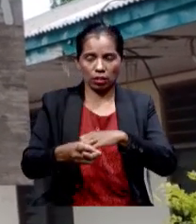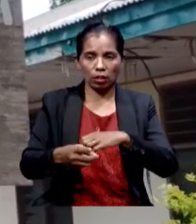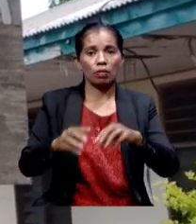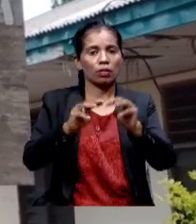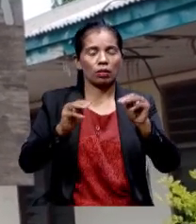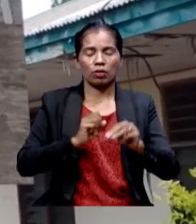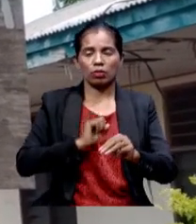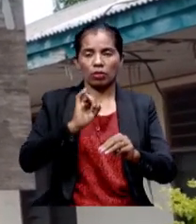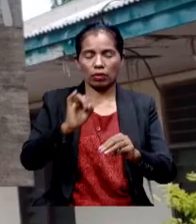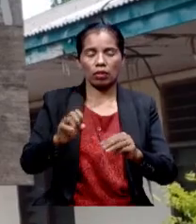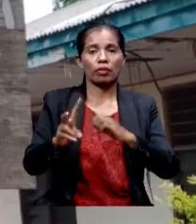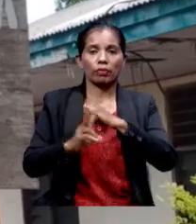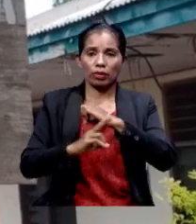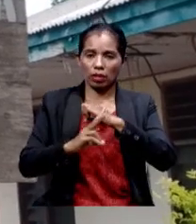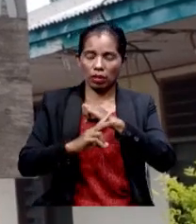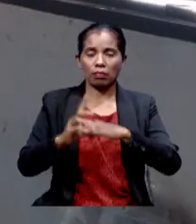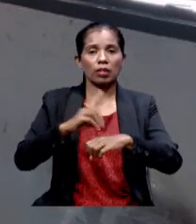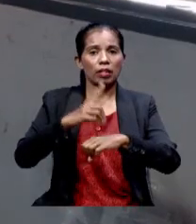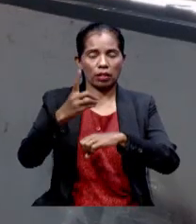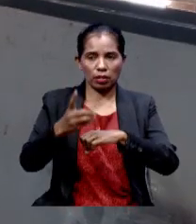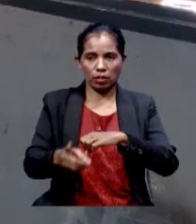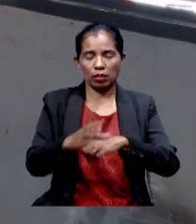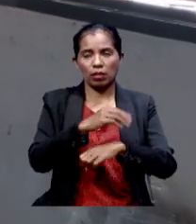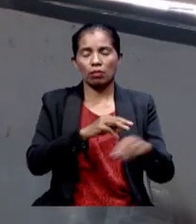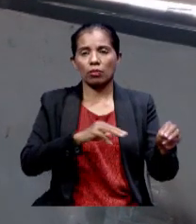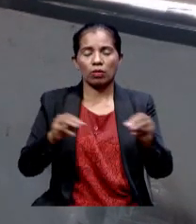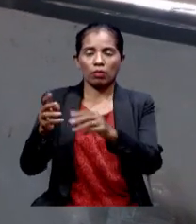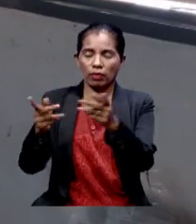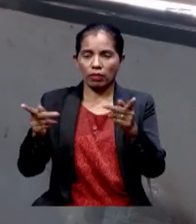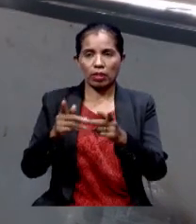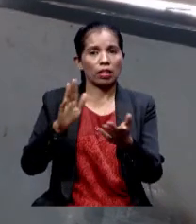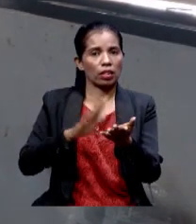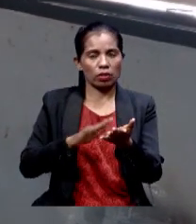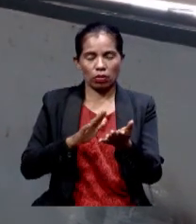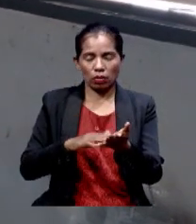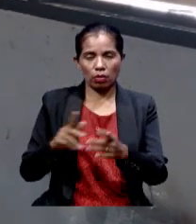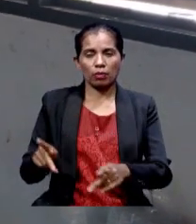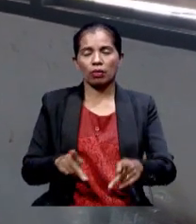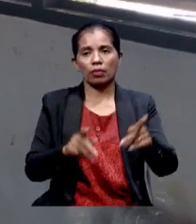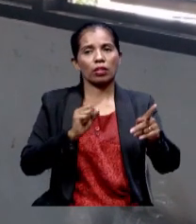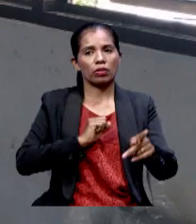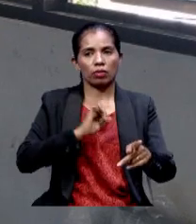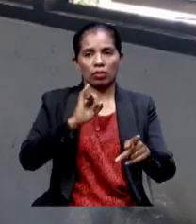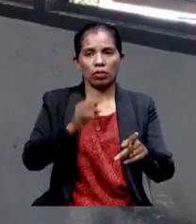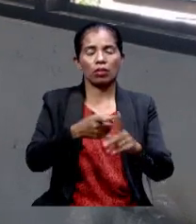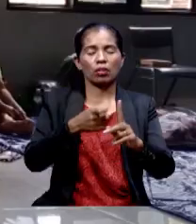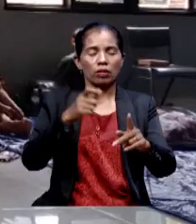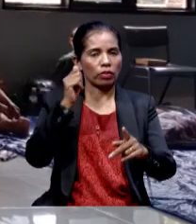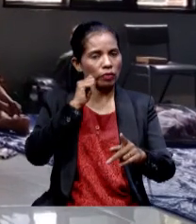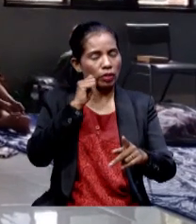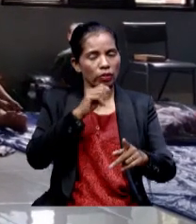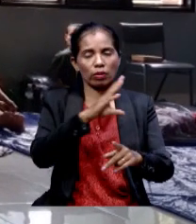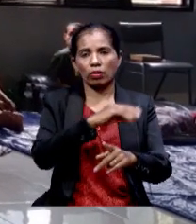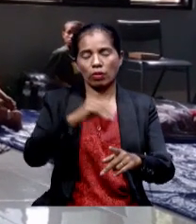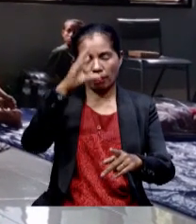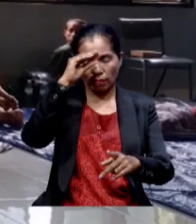hatudu, vítima inundasaun nebe evacua ba centro evacuasaun e escola secundaria pública sua vila, composto si feto no mane